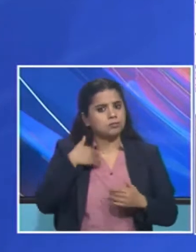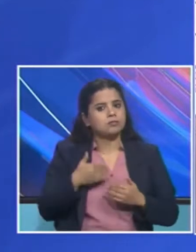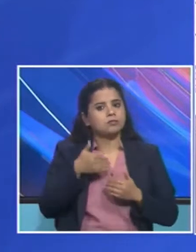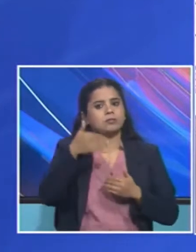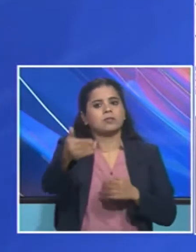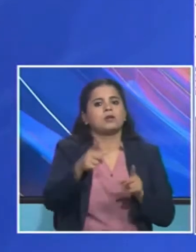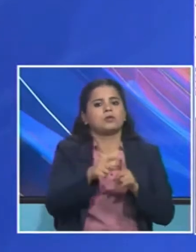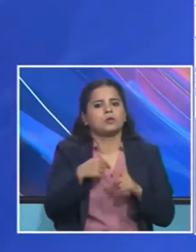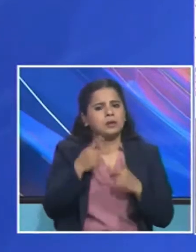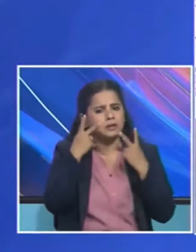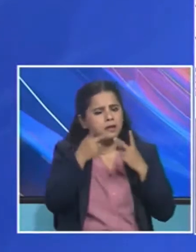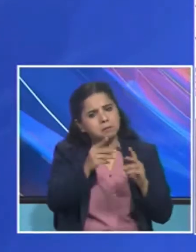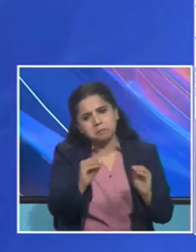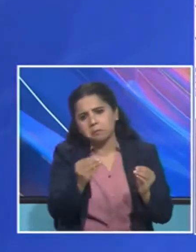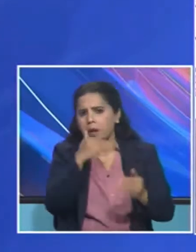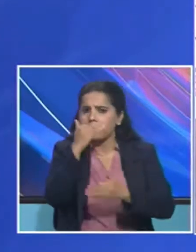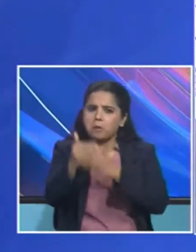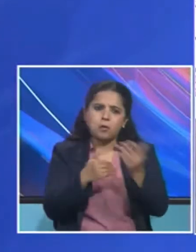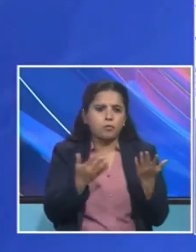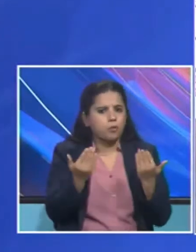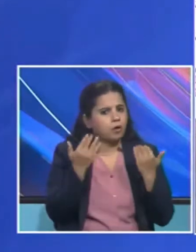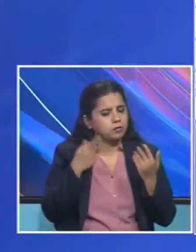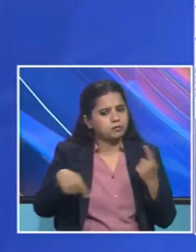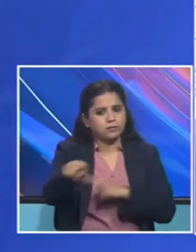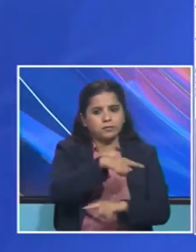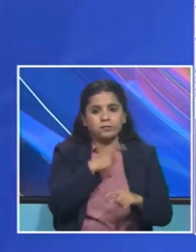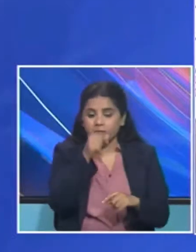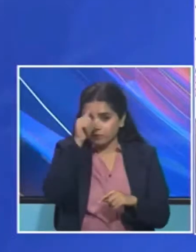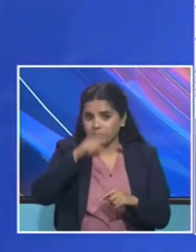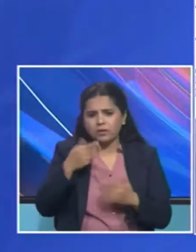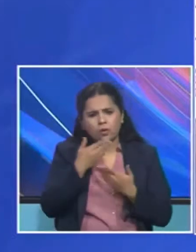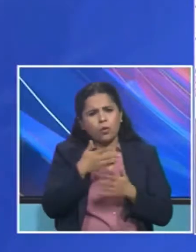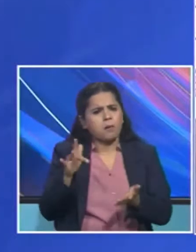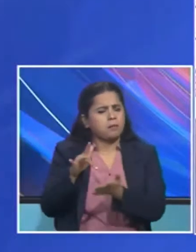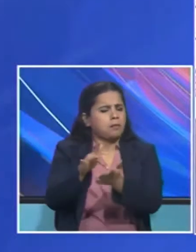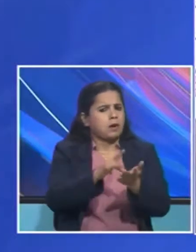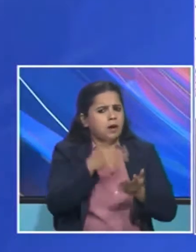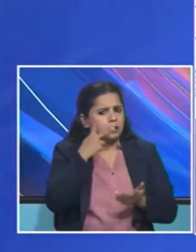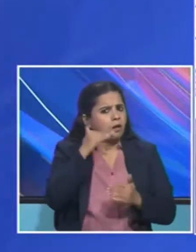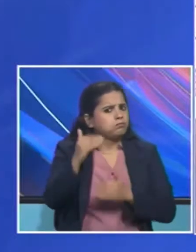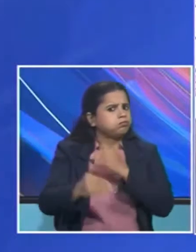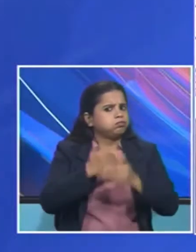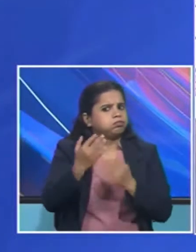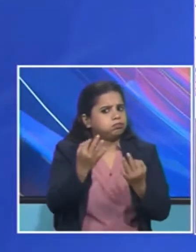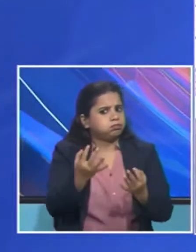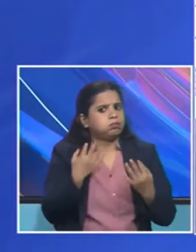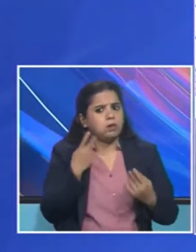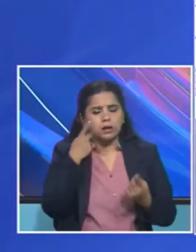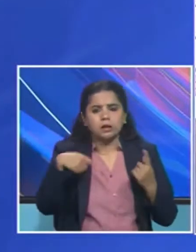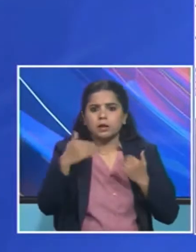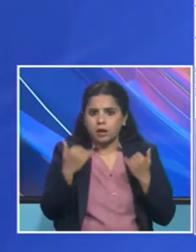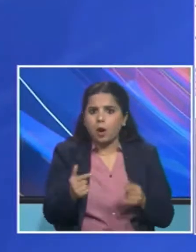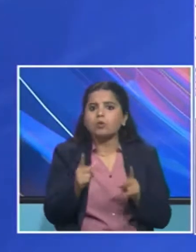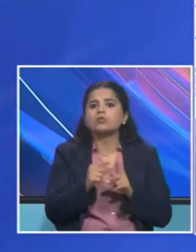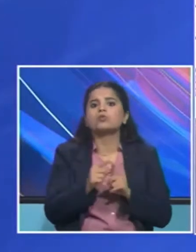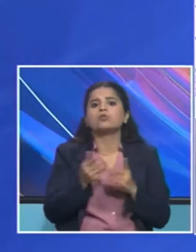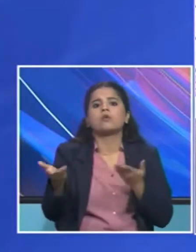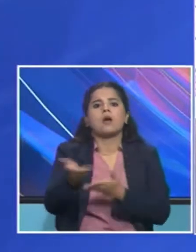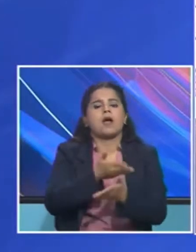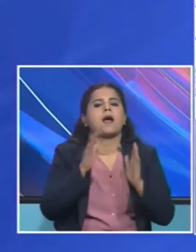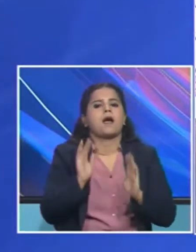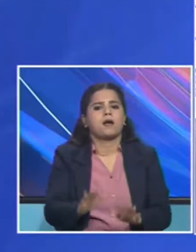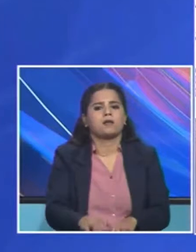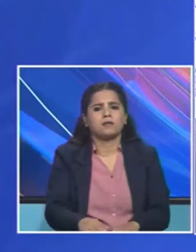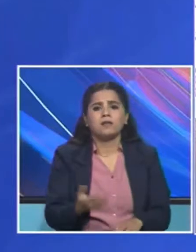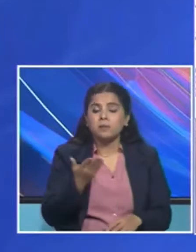तैयार देख रही हूँ। भारत आज हर क्षेत्र में विकास का नया अध्याय जोड़ रहा है।